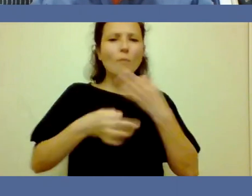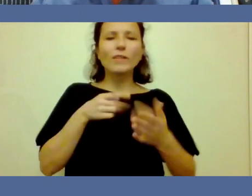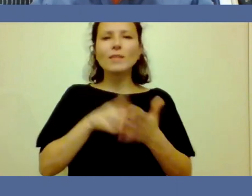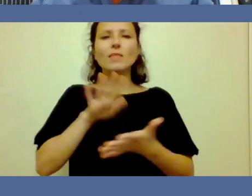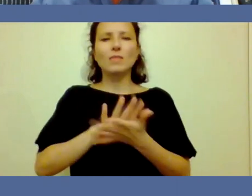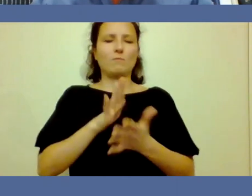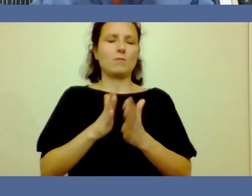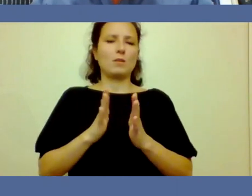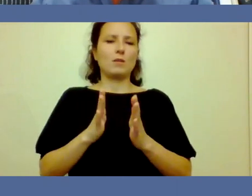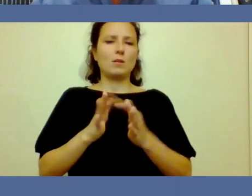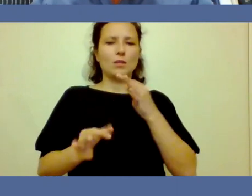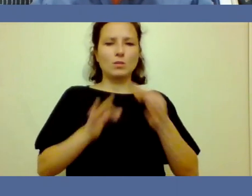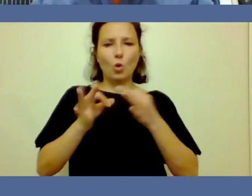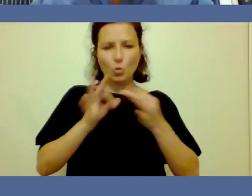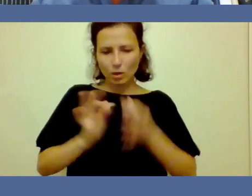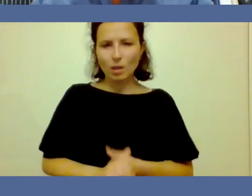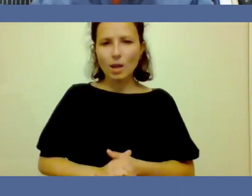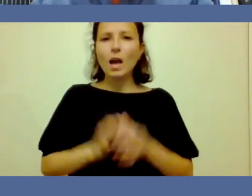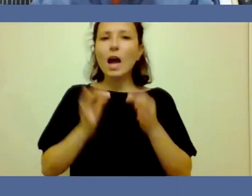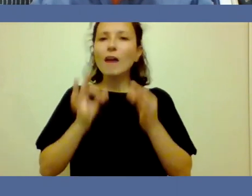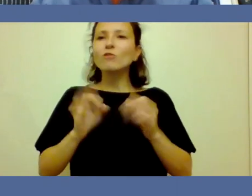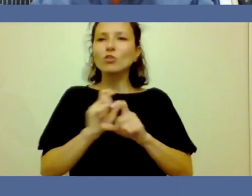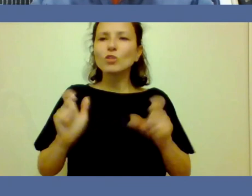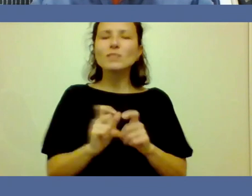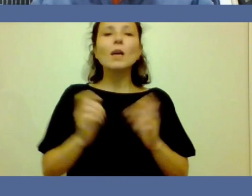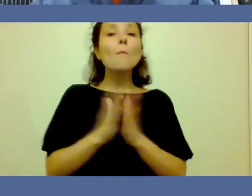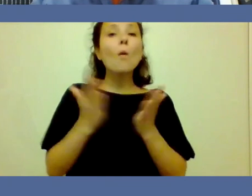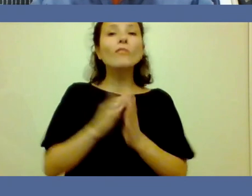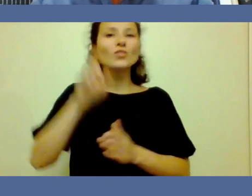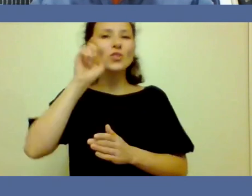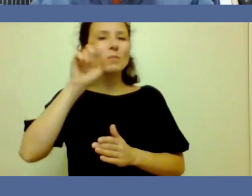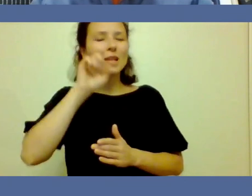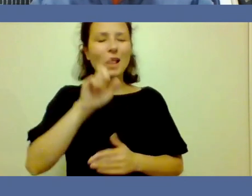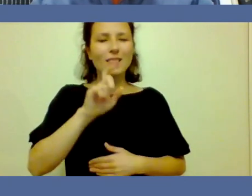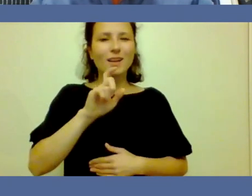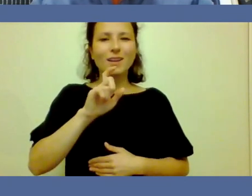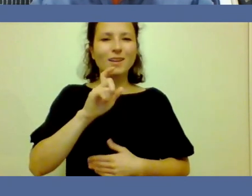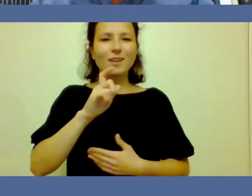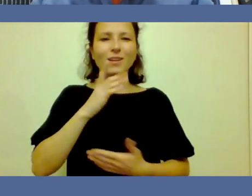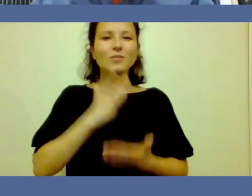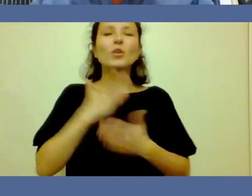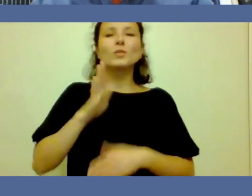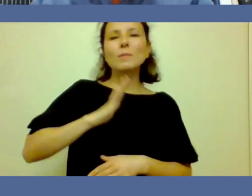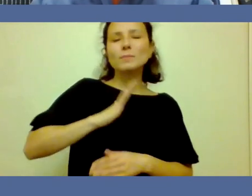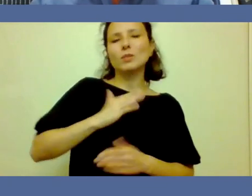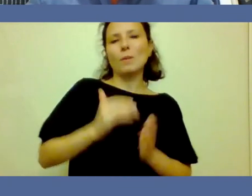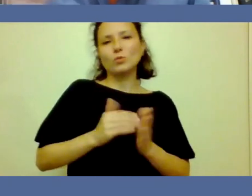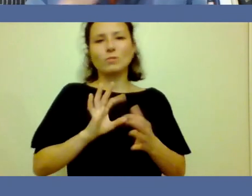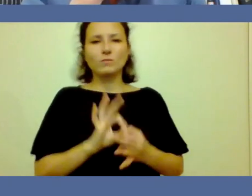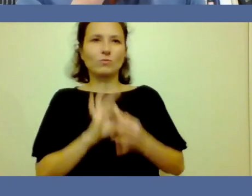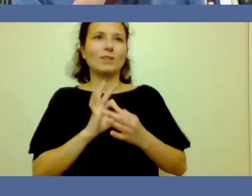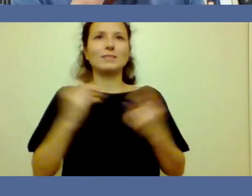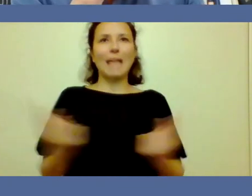historii, a w dzisiejszych czasach też powieść kryminalna nie tylko jest, zabezpiecza takie potrzeby związane z